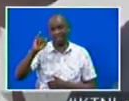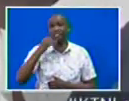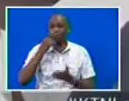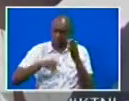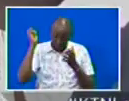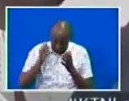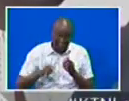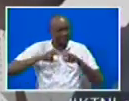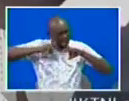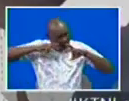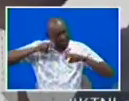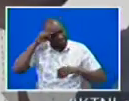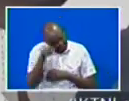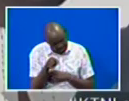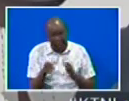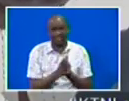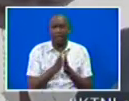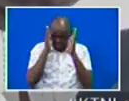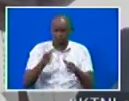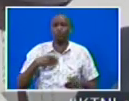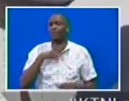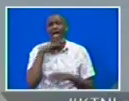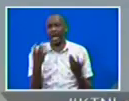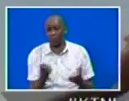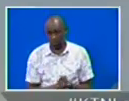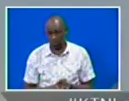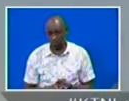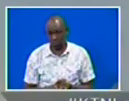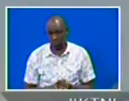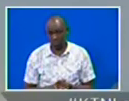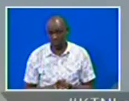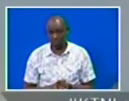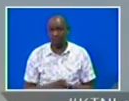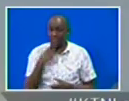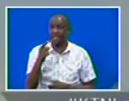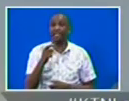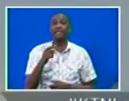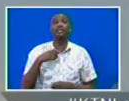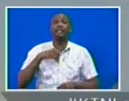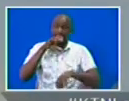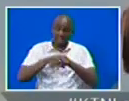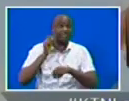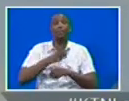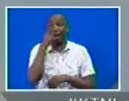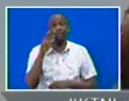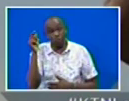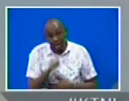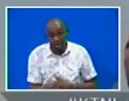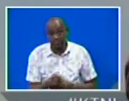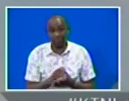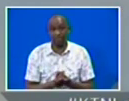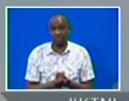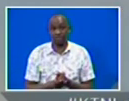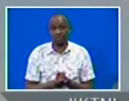wa kina kuhusiana na mauaji ya mwanasheria huyo. Tutawanasa alafu atakuja akalanga